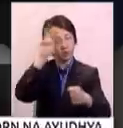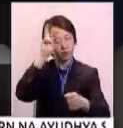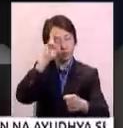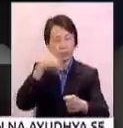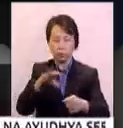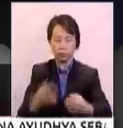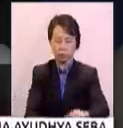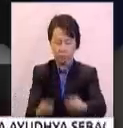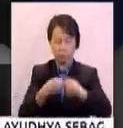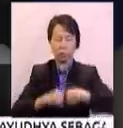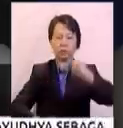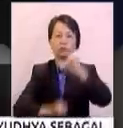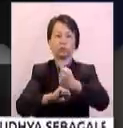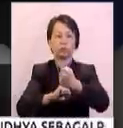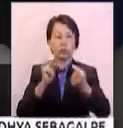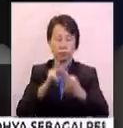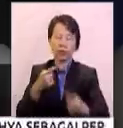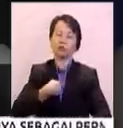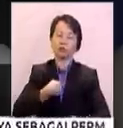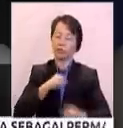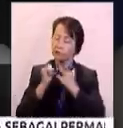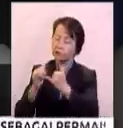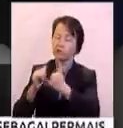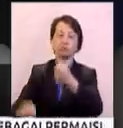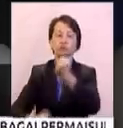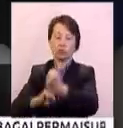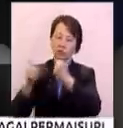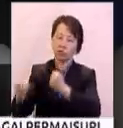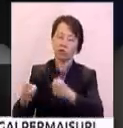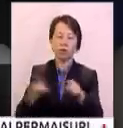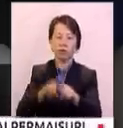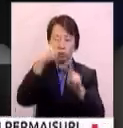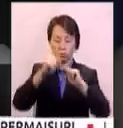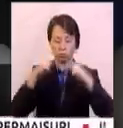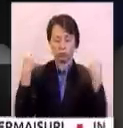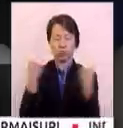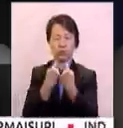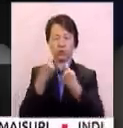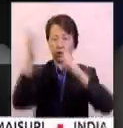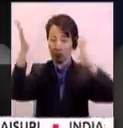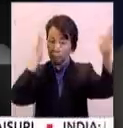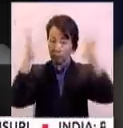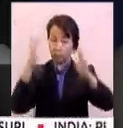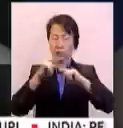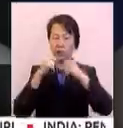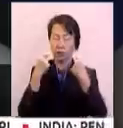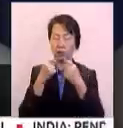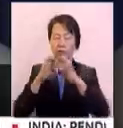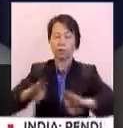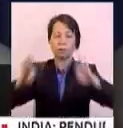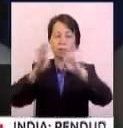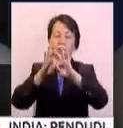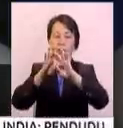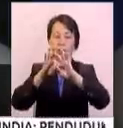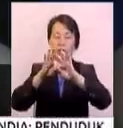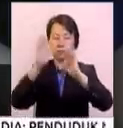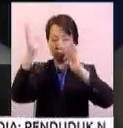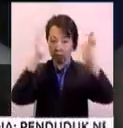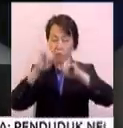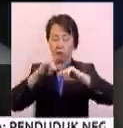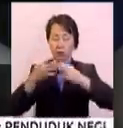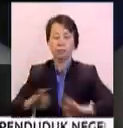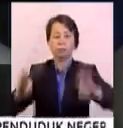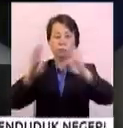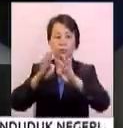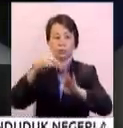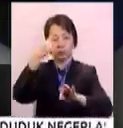telah beri sokongan kepada saya bagi kepentingan pasukan dan juga negara. Saya yakin juga Datuk